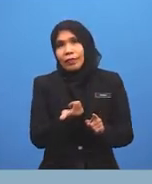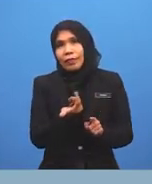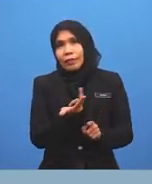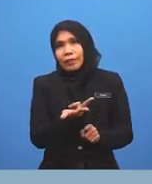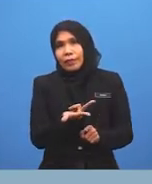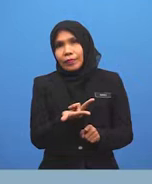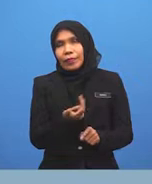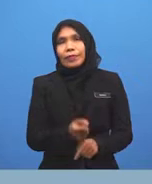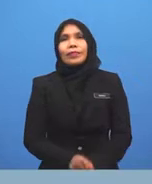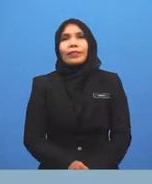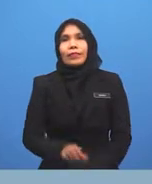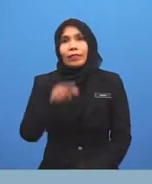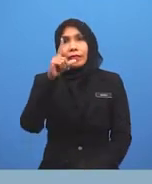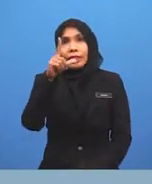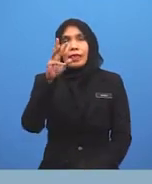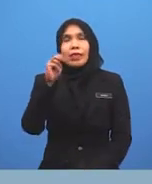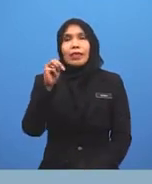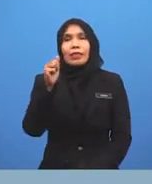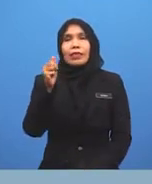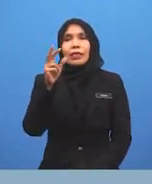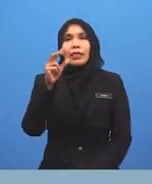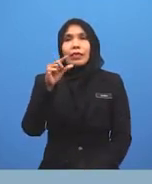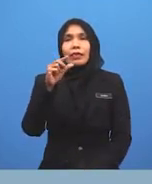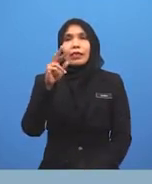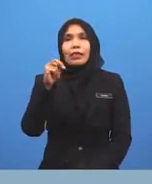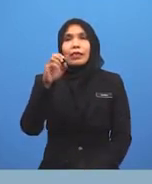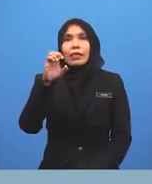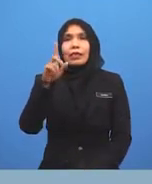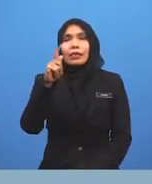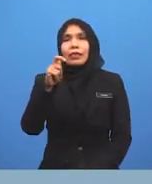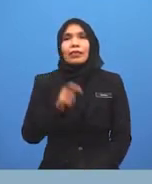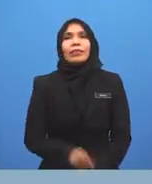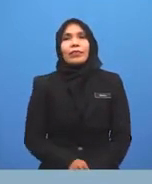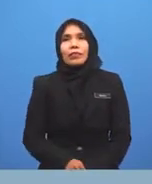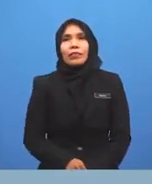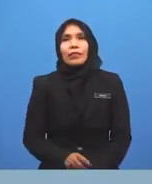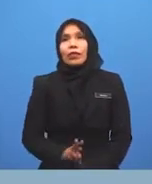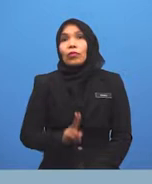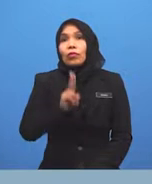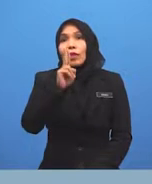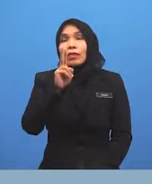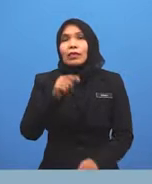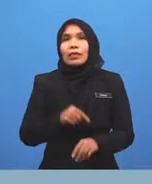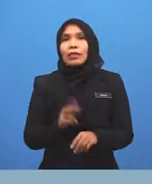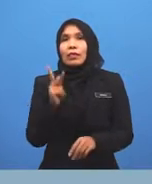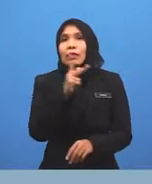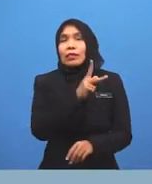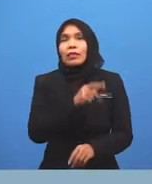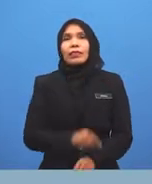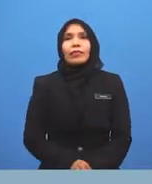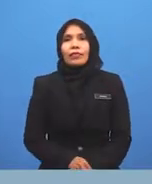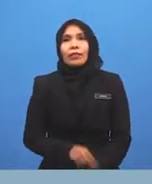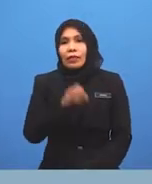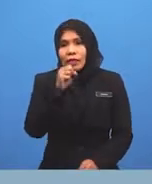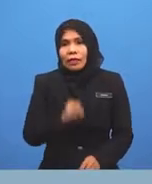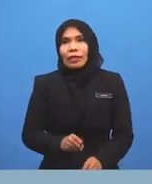Lihat pada kedudukan magnet. Magnet kutub utara berada di sebelah kiri, manakala magnet kutub